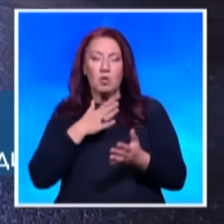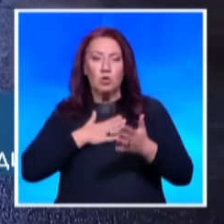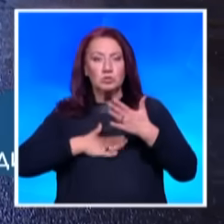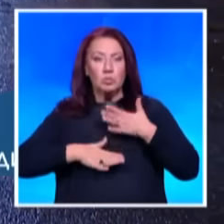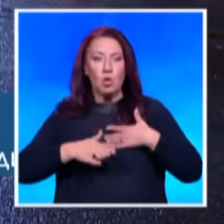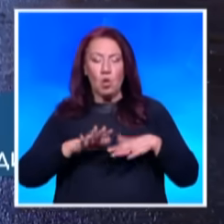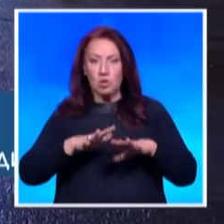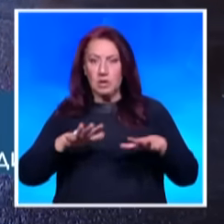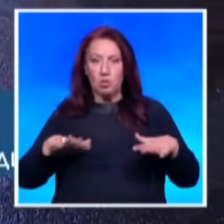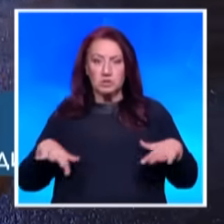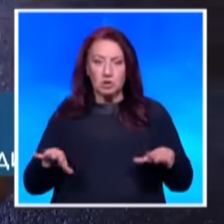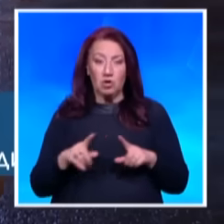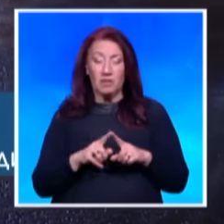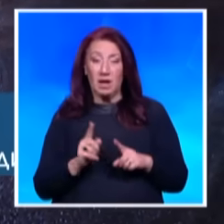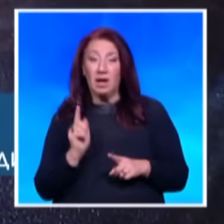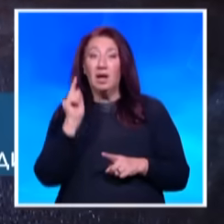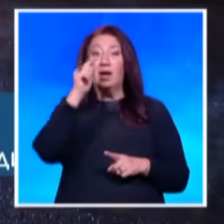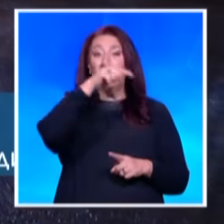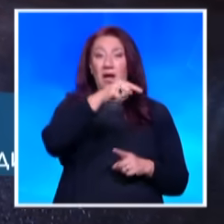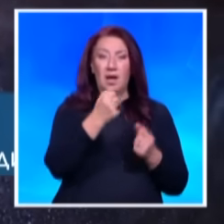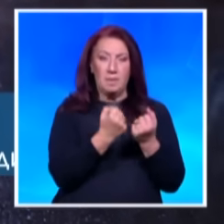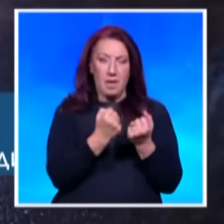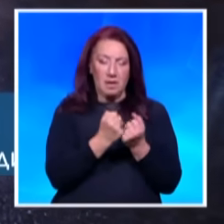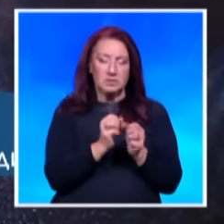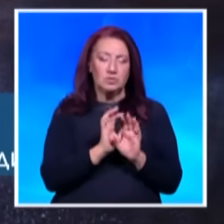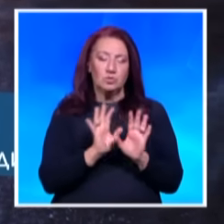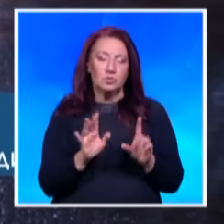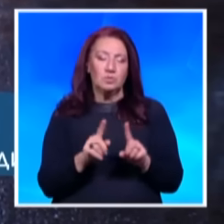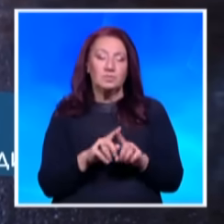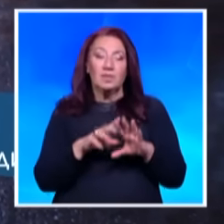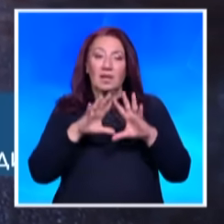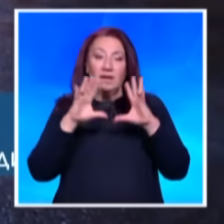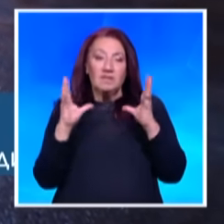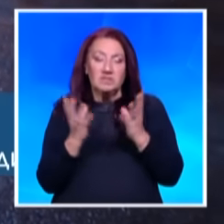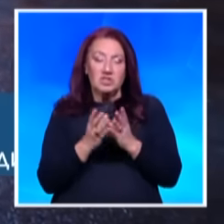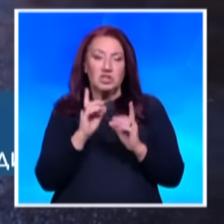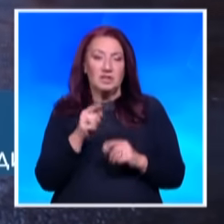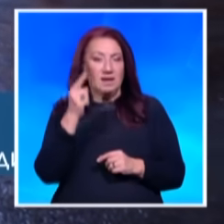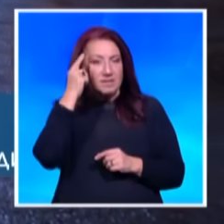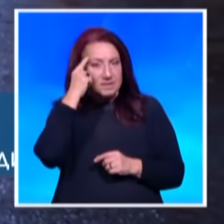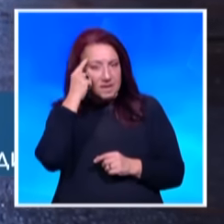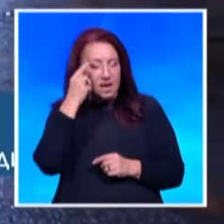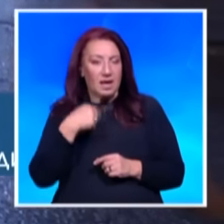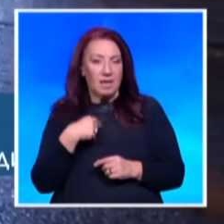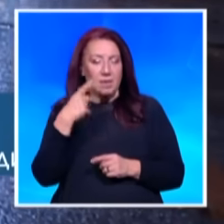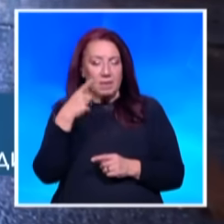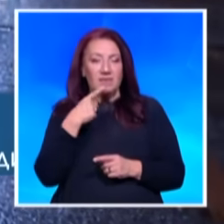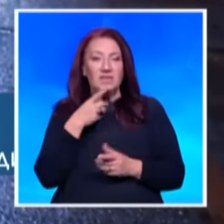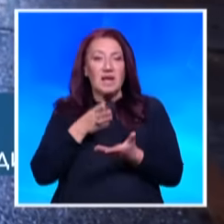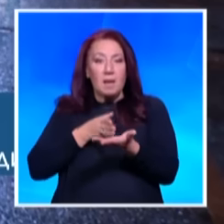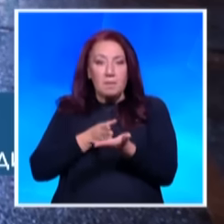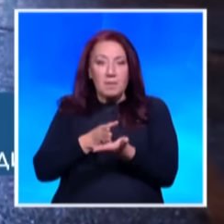обстановка, но разбира се, в останалата част на града, както Иван по-рано каза, всички трябва да знаят и да имат предвид и под